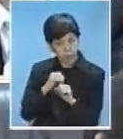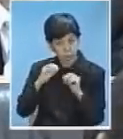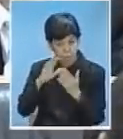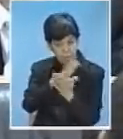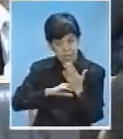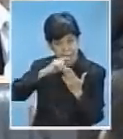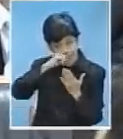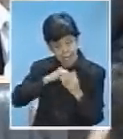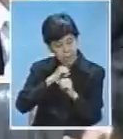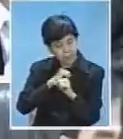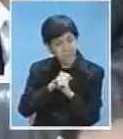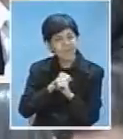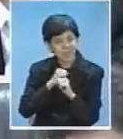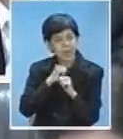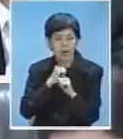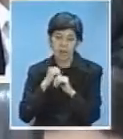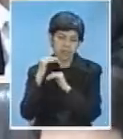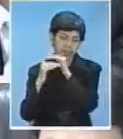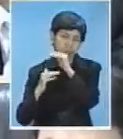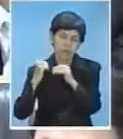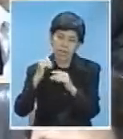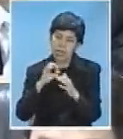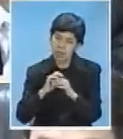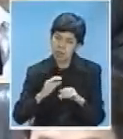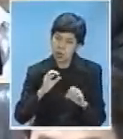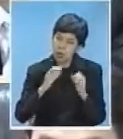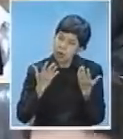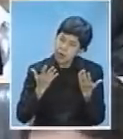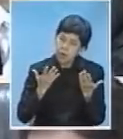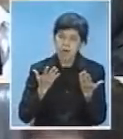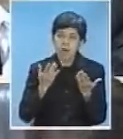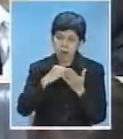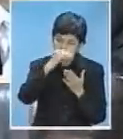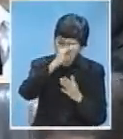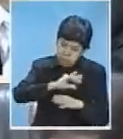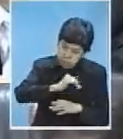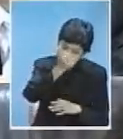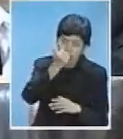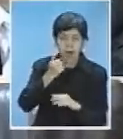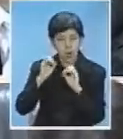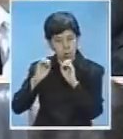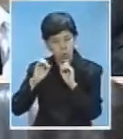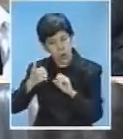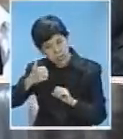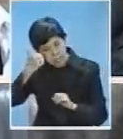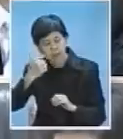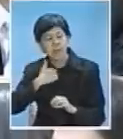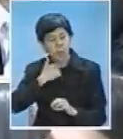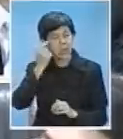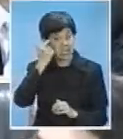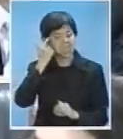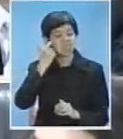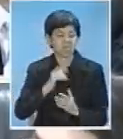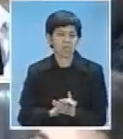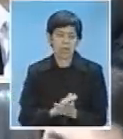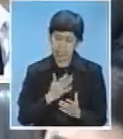ประเทศชาติไปสู่ความสำเร็จในเรื่องคุณภาพของนักเรียนในเรื่องคุณภาพของคนได้เนี่ยผมเชื่อว่าเป็น